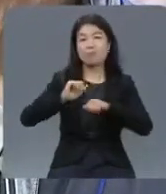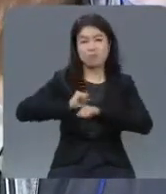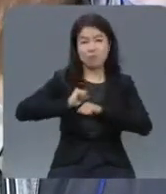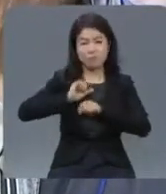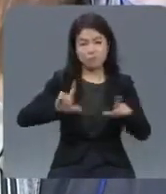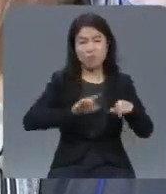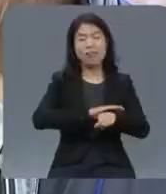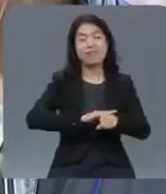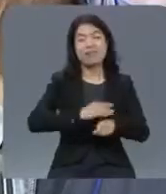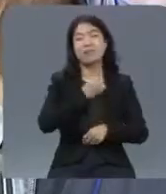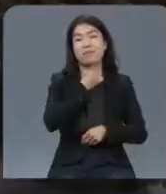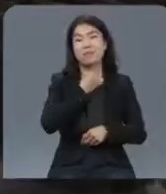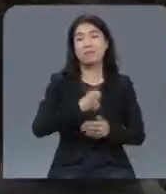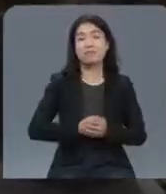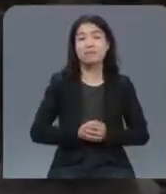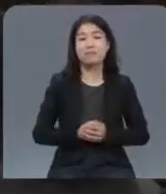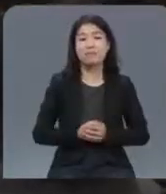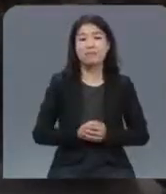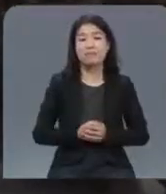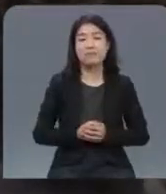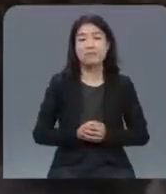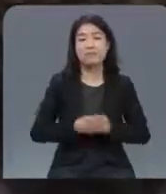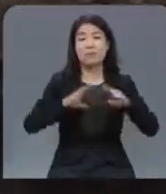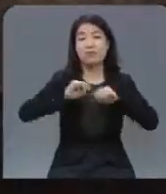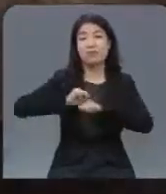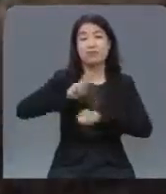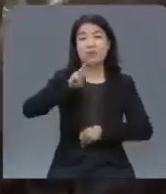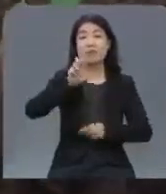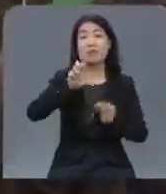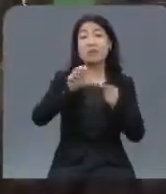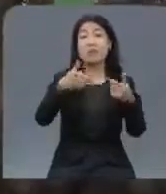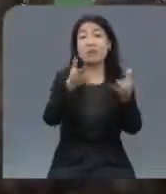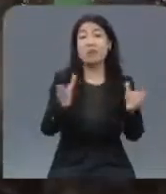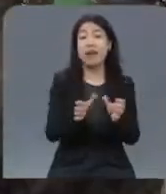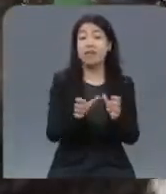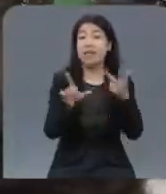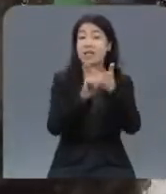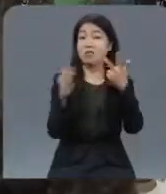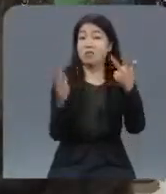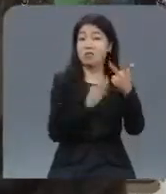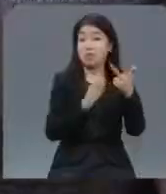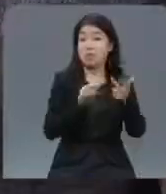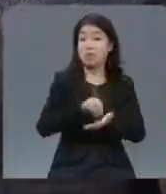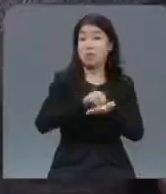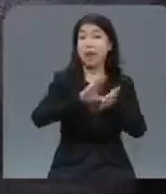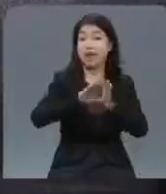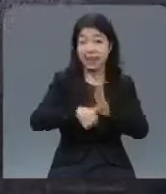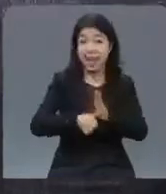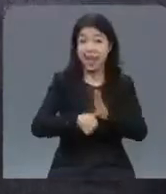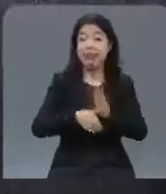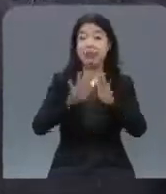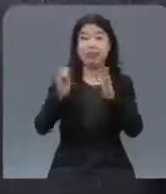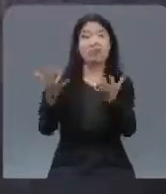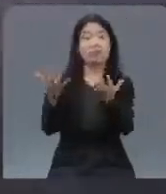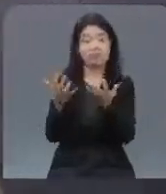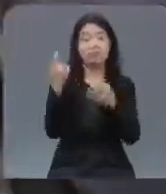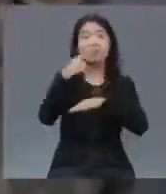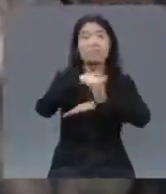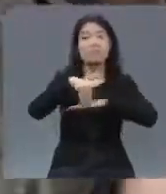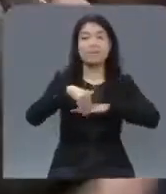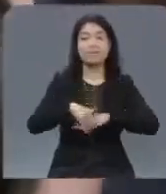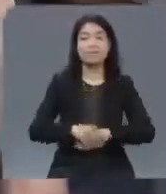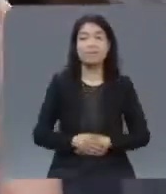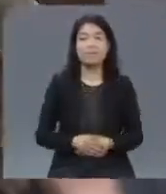적응 하고 싶습니다 육군 35사단 은 다음 달 부터는 2병 시계도 가족을 초대 하기로 했습니다